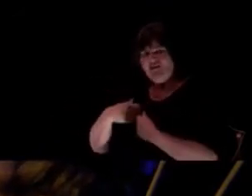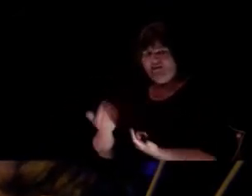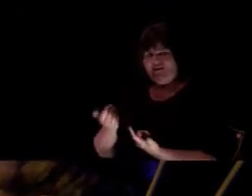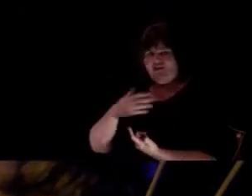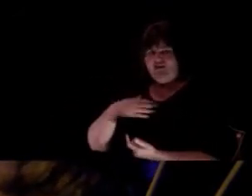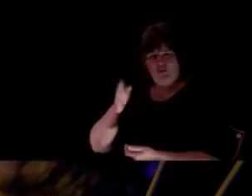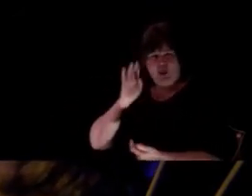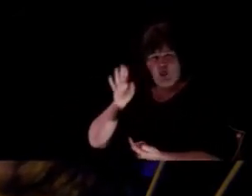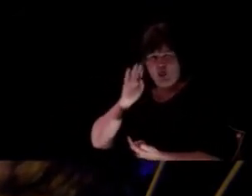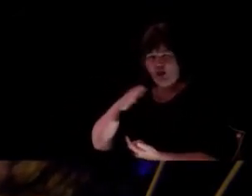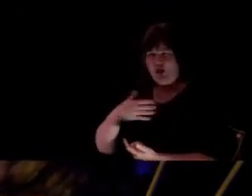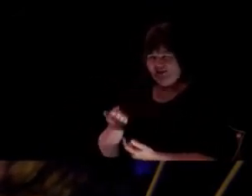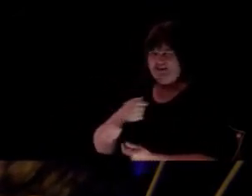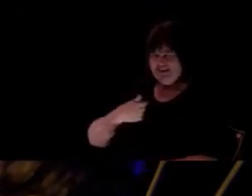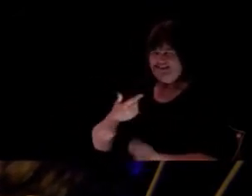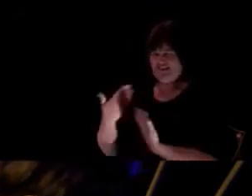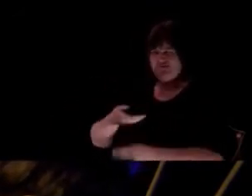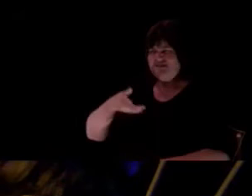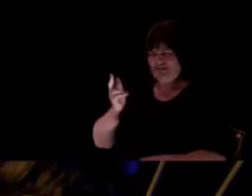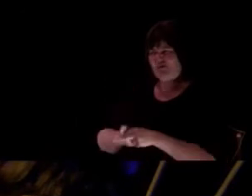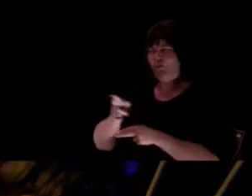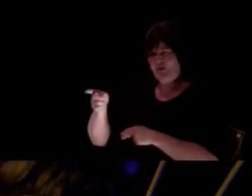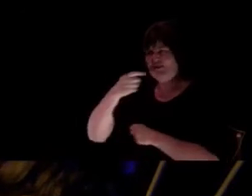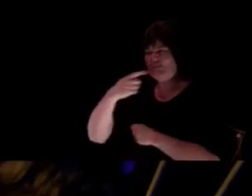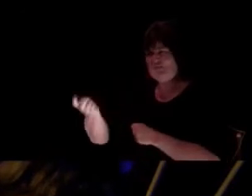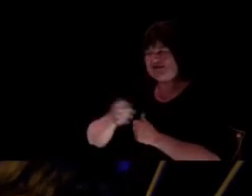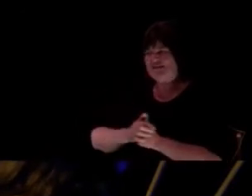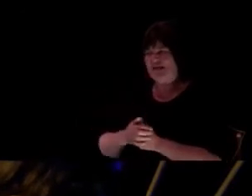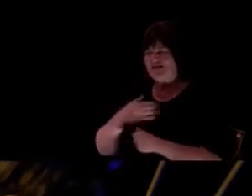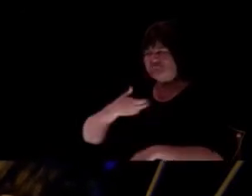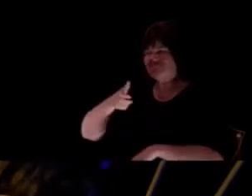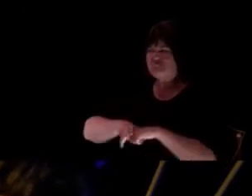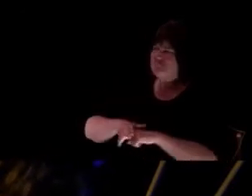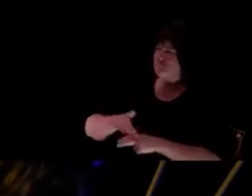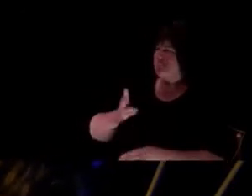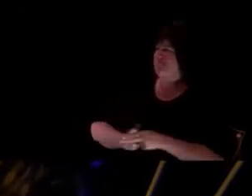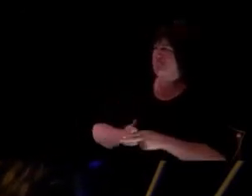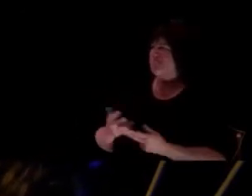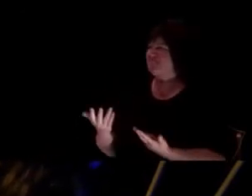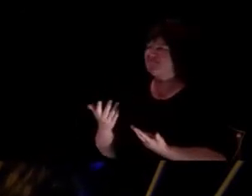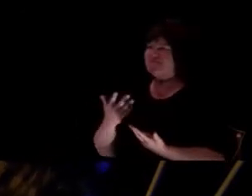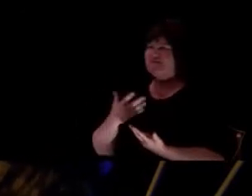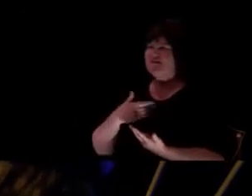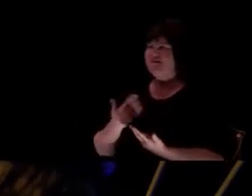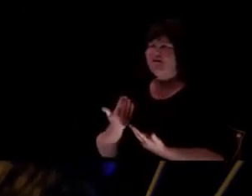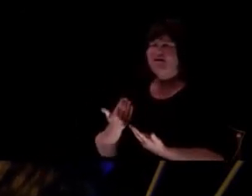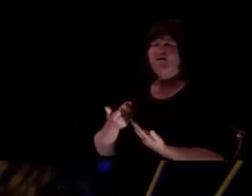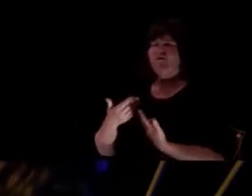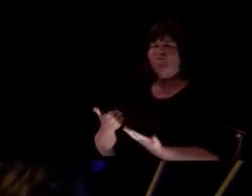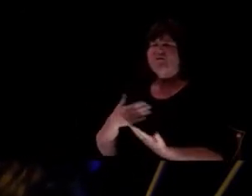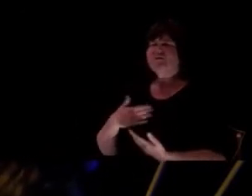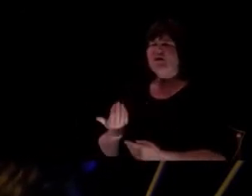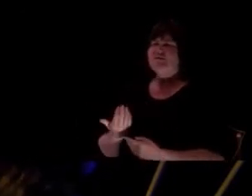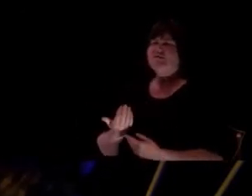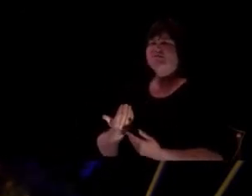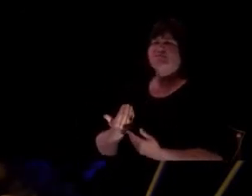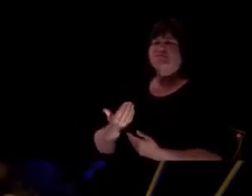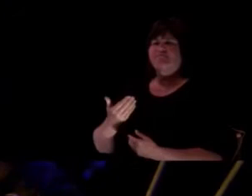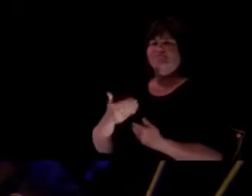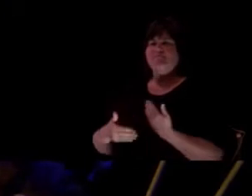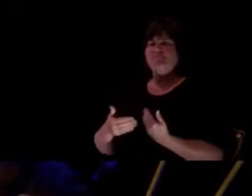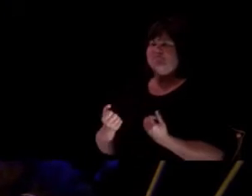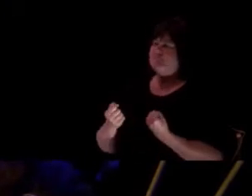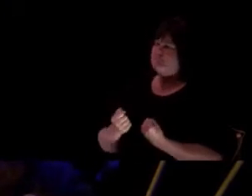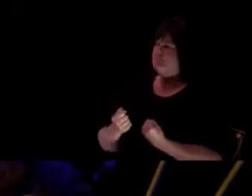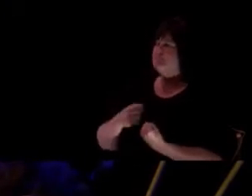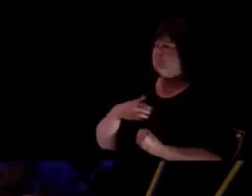at jeg skal vise at jeg tåler det du sier, og sitte her og vise at dette berører ikke meg. Men bekrefte det ved å